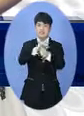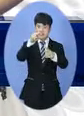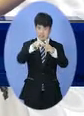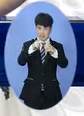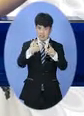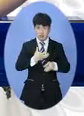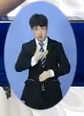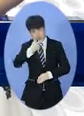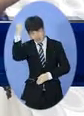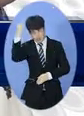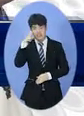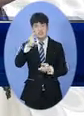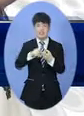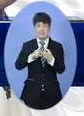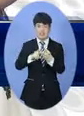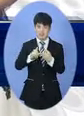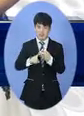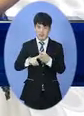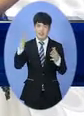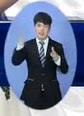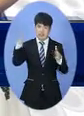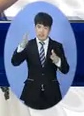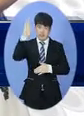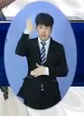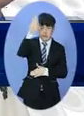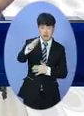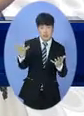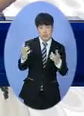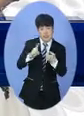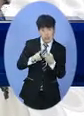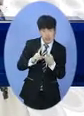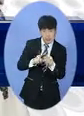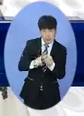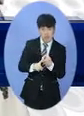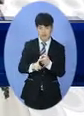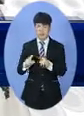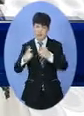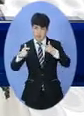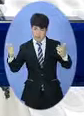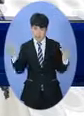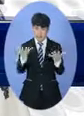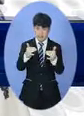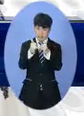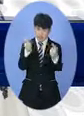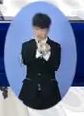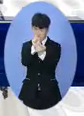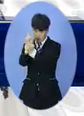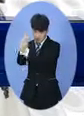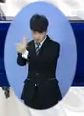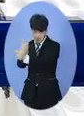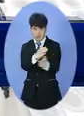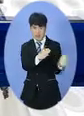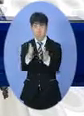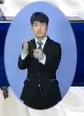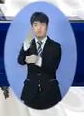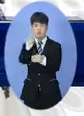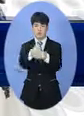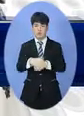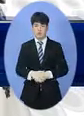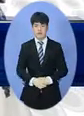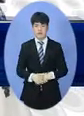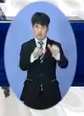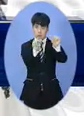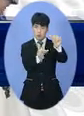청소년지원센터 꿈드림은 학교방 청소년의 진로 탐색을 위해 다양한 직업군에 종사하고 있는 직업인과의 만남을 주선하고